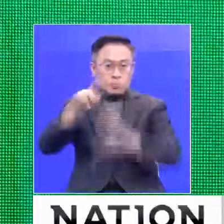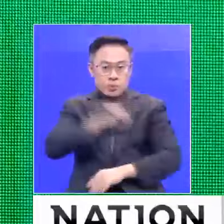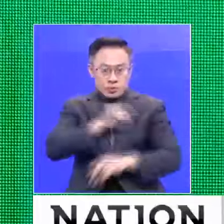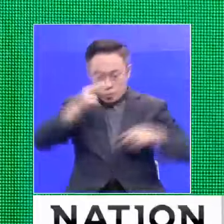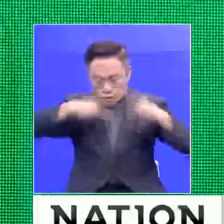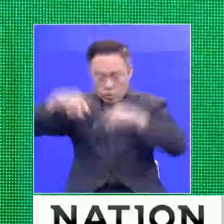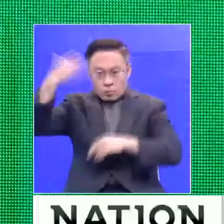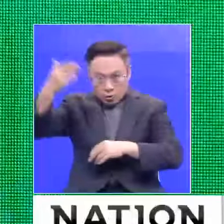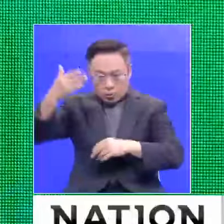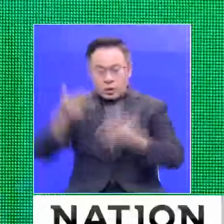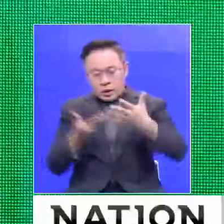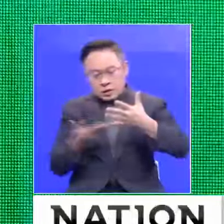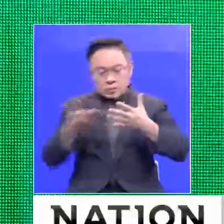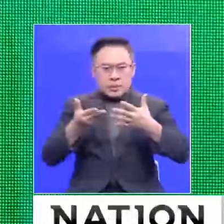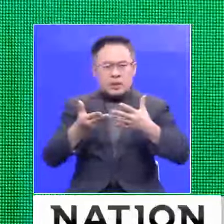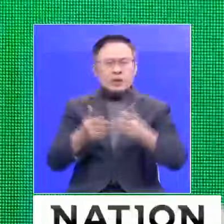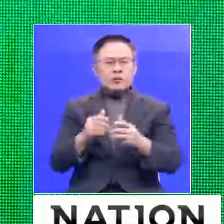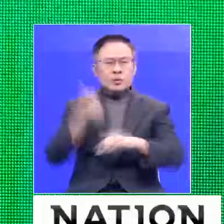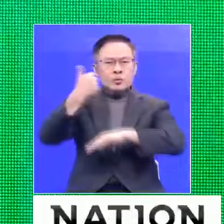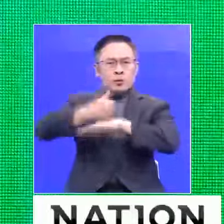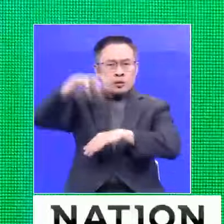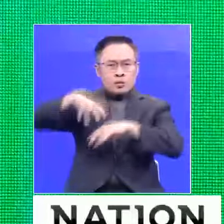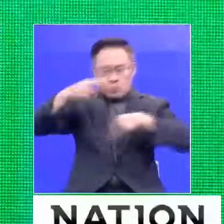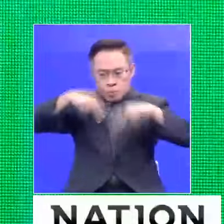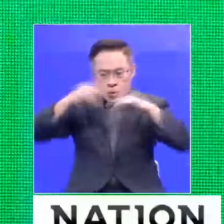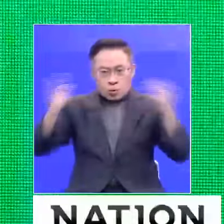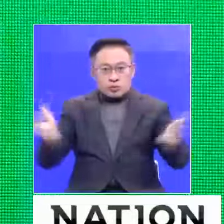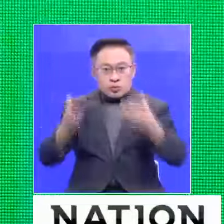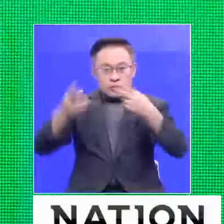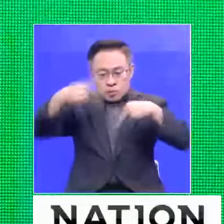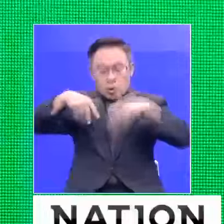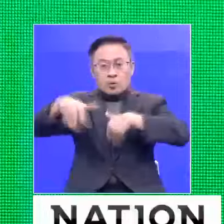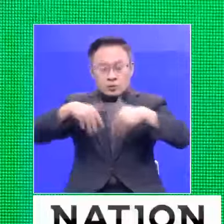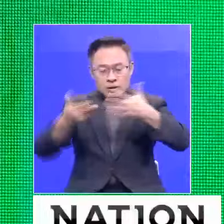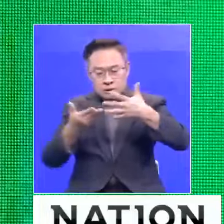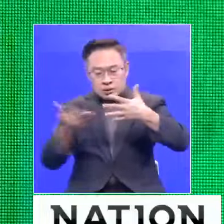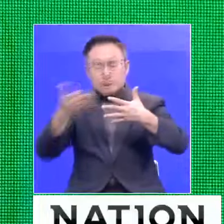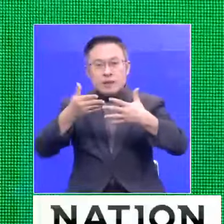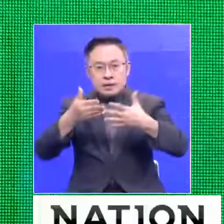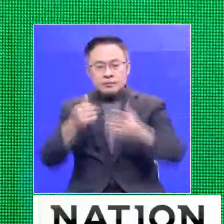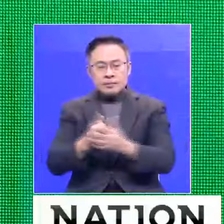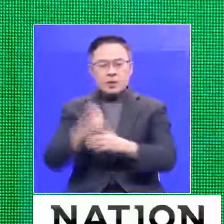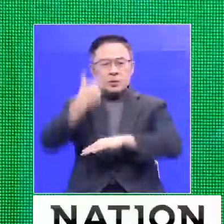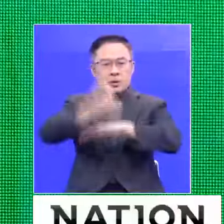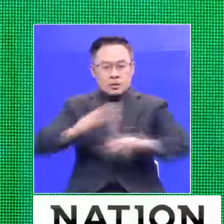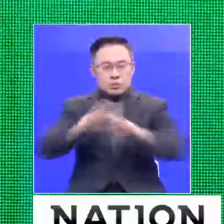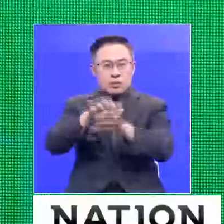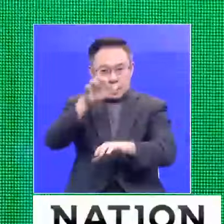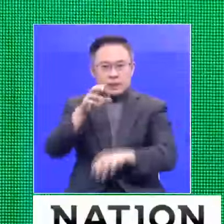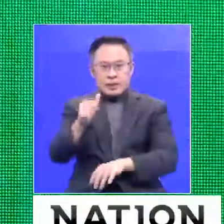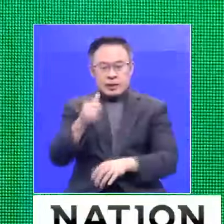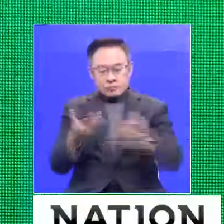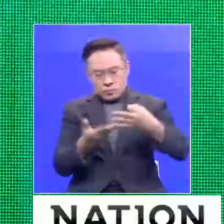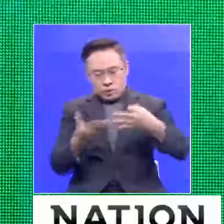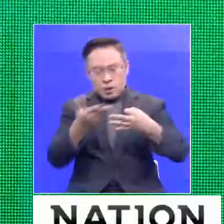อ่ะแต่อีกคนนึงแนะนำเลยบอกเอางี้แล้วกัน ค่ะ ขอโทษแล้วลาออกจบ แหมฝ่าฟัน